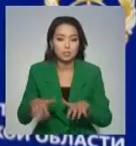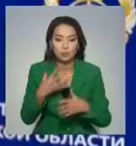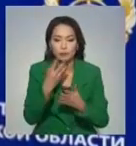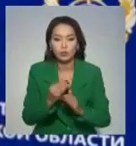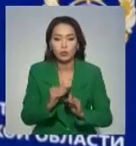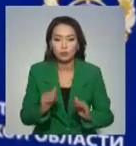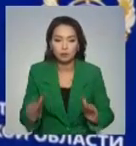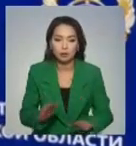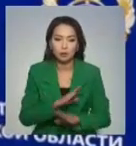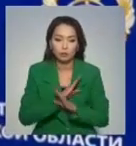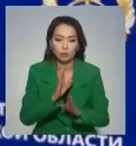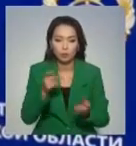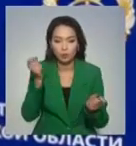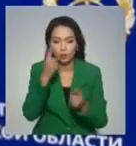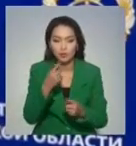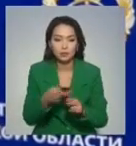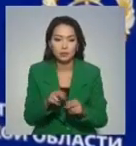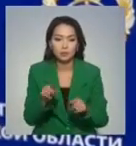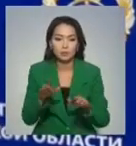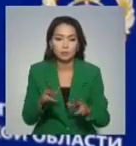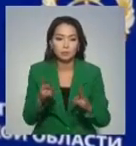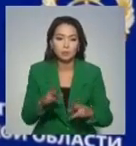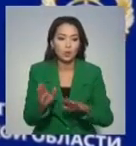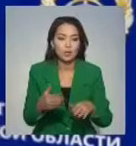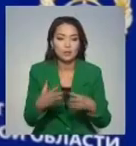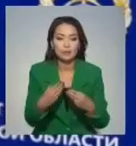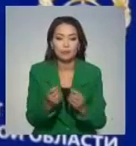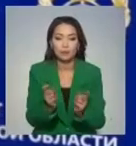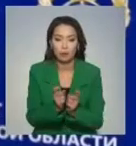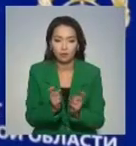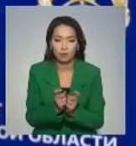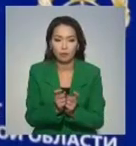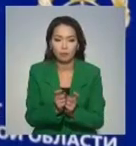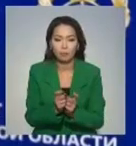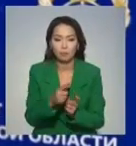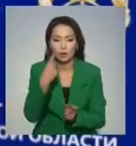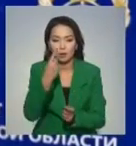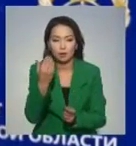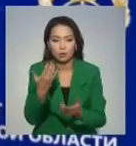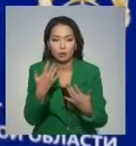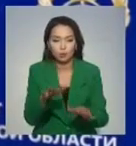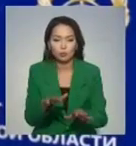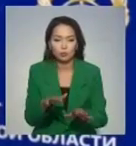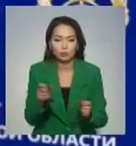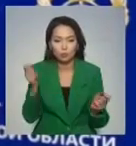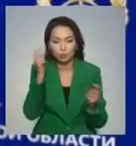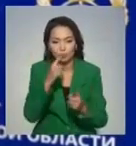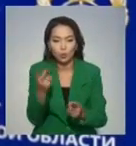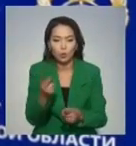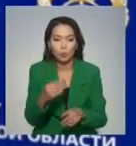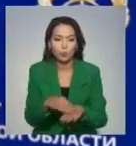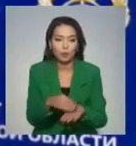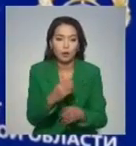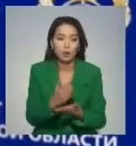детей. Выяснилось, что данный инцидент произошел на почве семейного конфликта. Указанные лица собрались развестись. Оба супруга